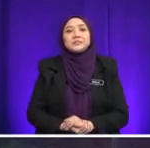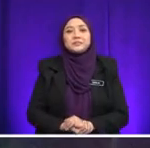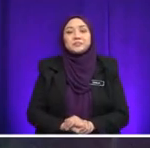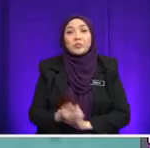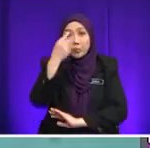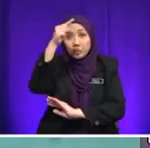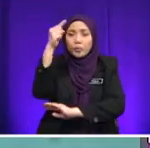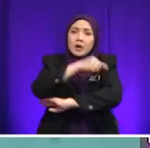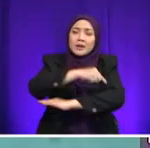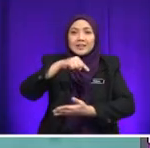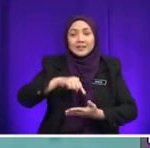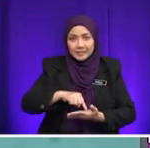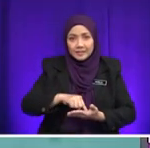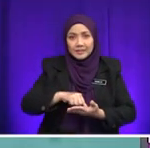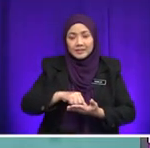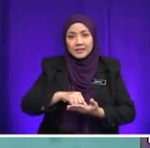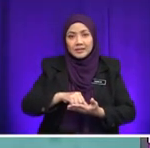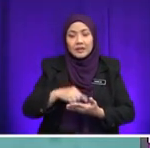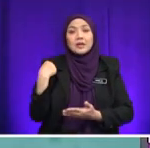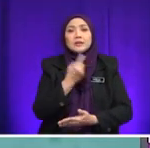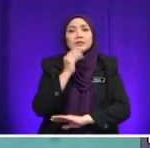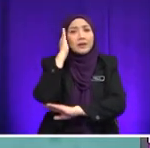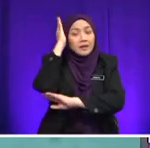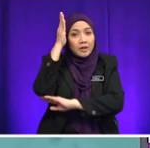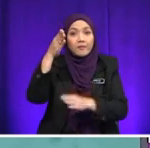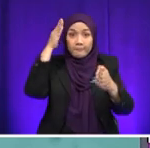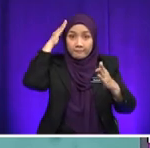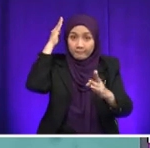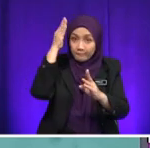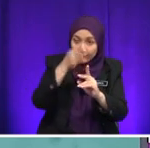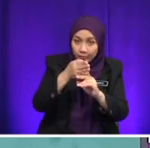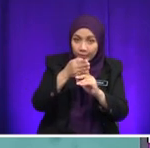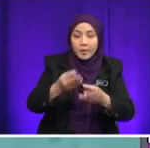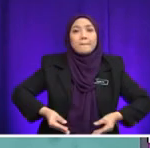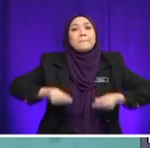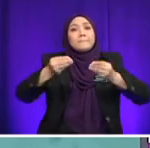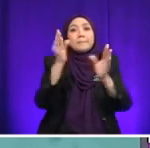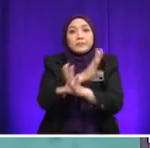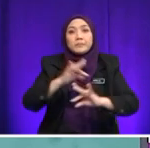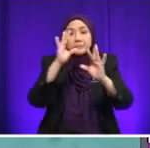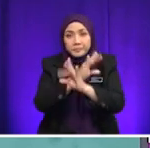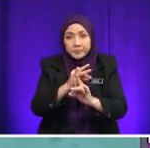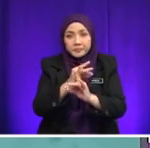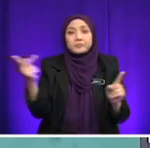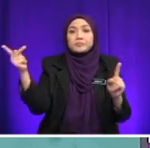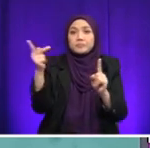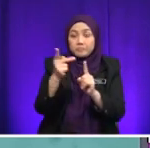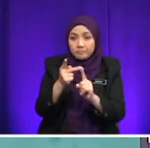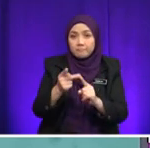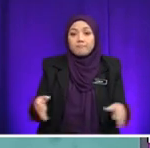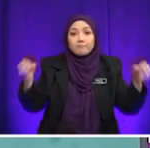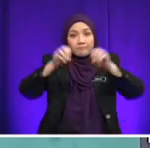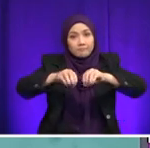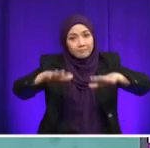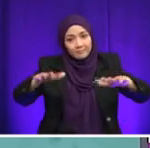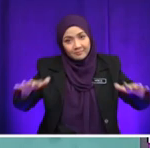sebab tadi kita pendaftarankan bahwa kita akan fokus kepada tajuk penyerahan sawah jadi pada hari ini objektif yang murid-murid